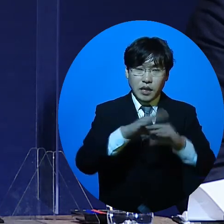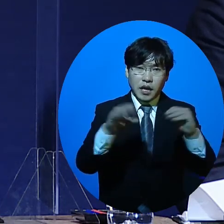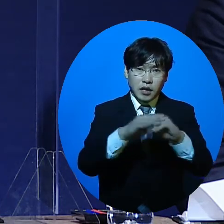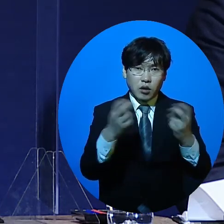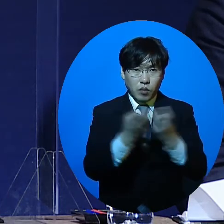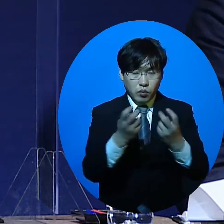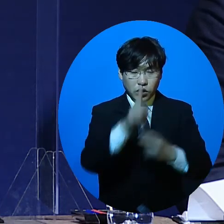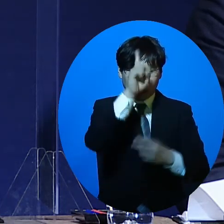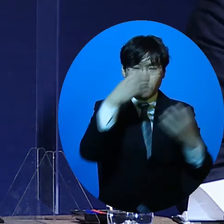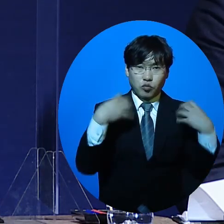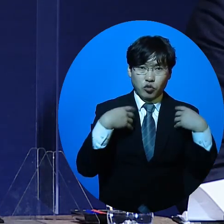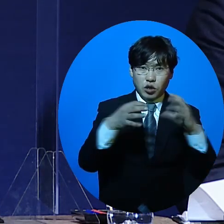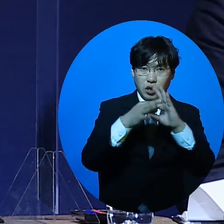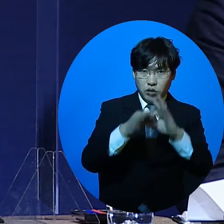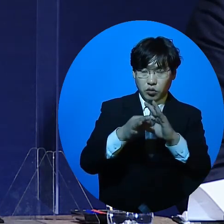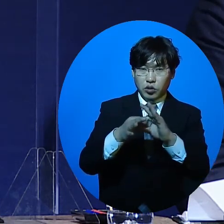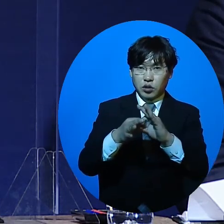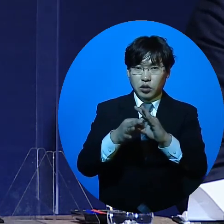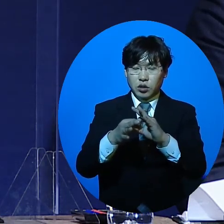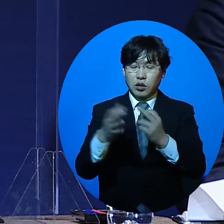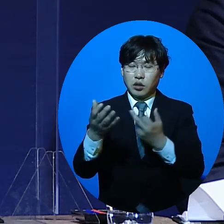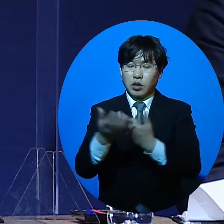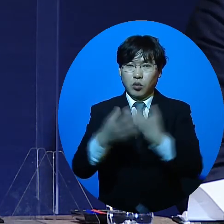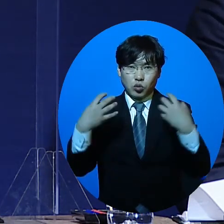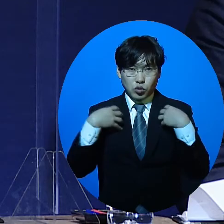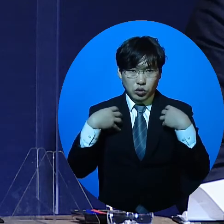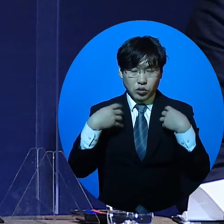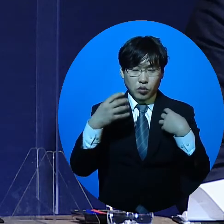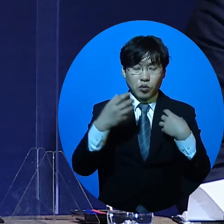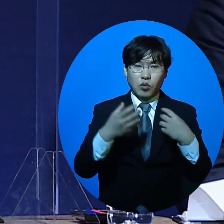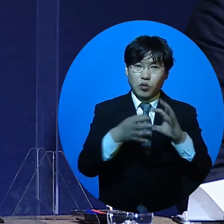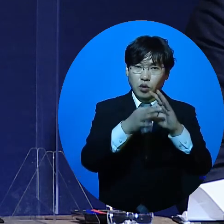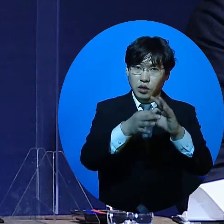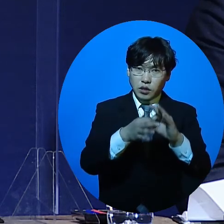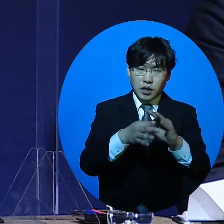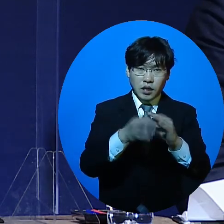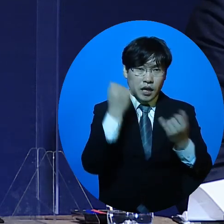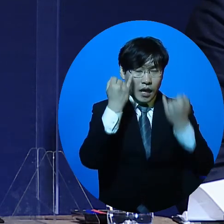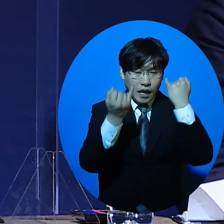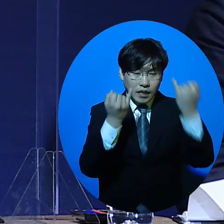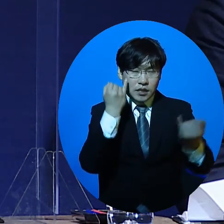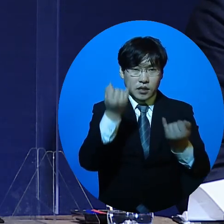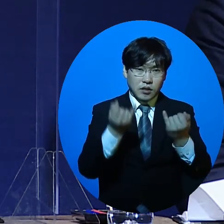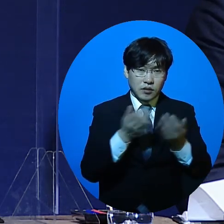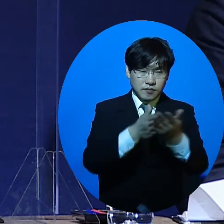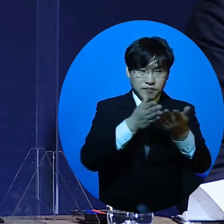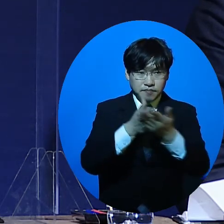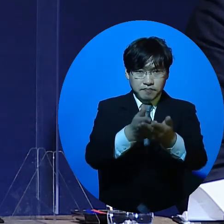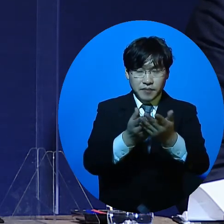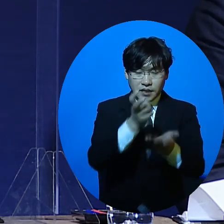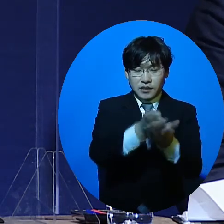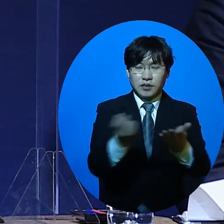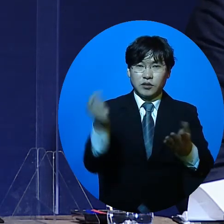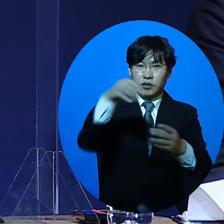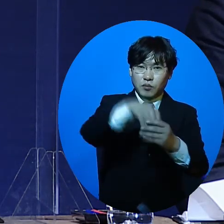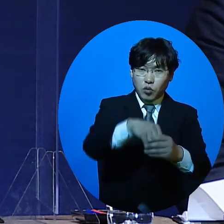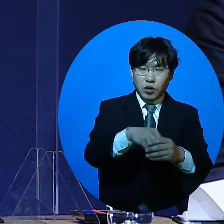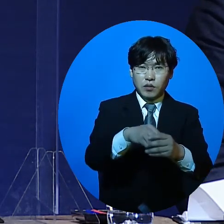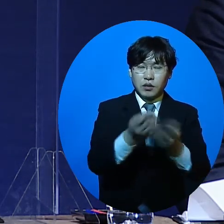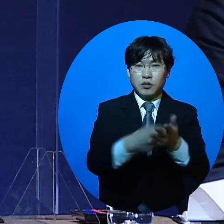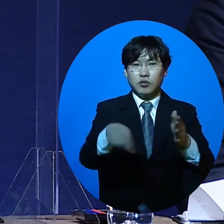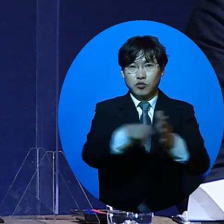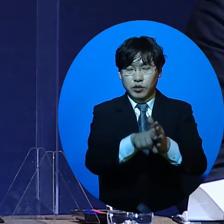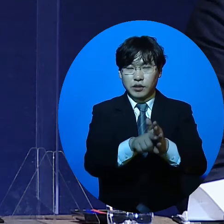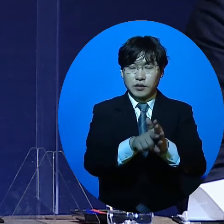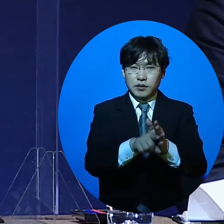정부 정책이라든지 뭐 도정책이든 시정책이 말고 현장에 계신 분들이 아이디어를 계속 쏟아내서 그게 정책에 반영될 수 있도록 그렇게 하는 것이